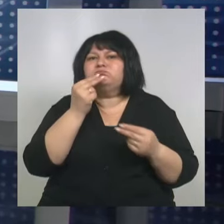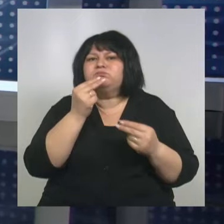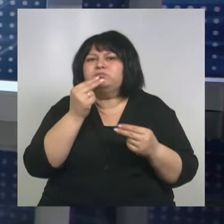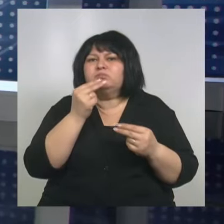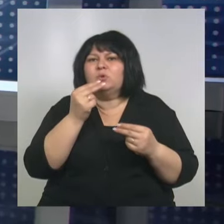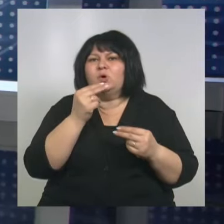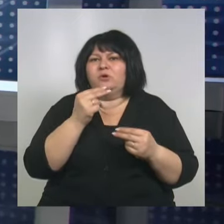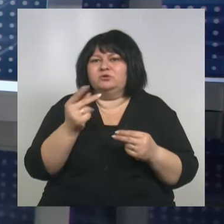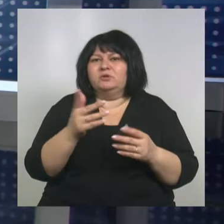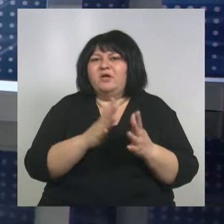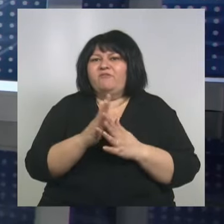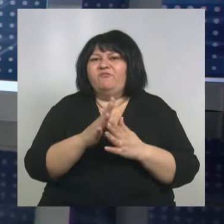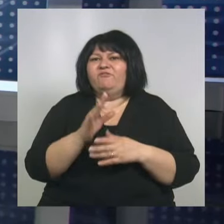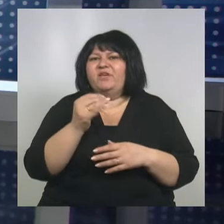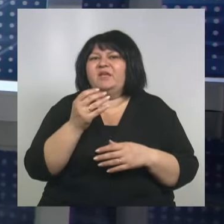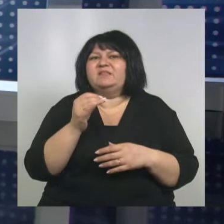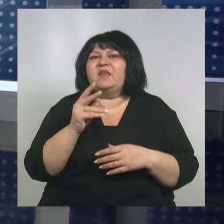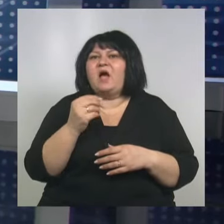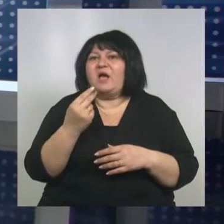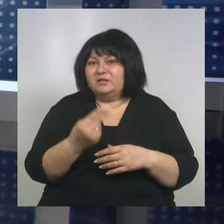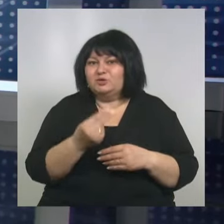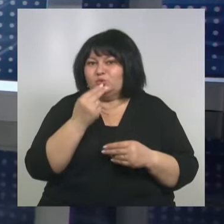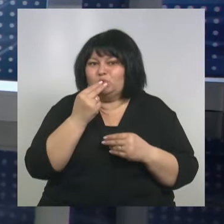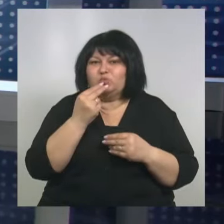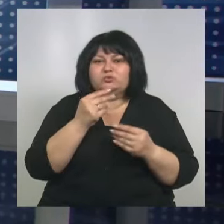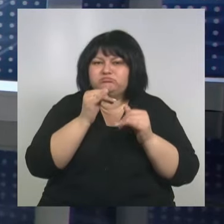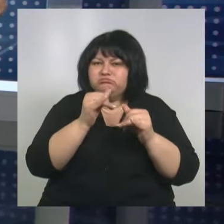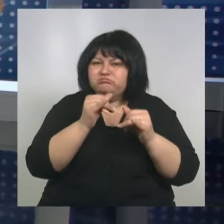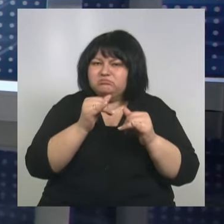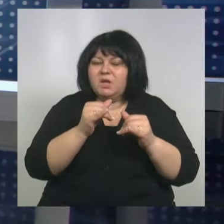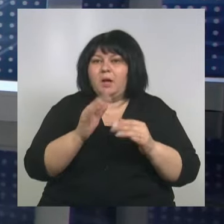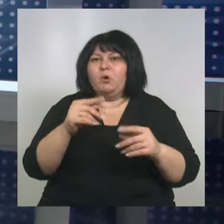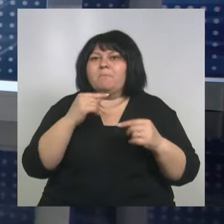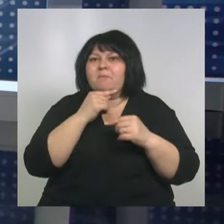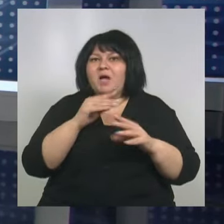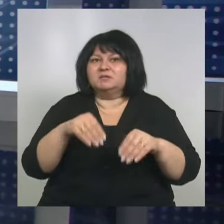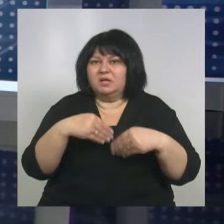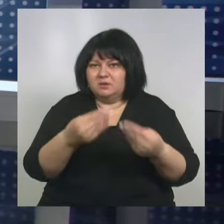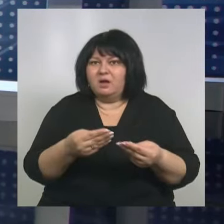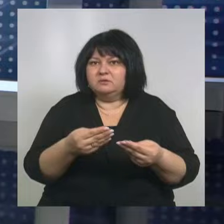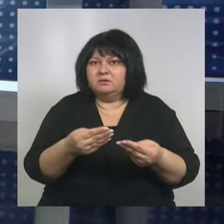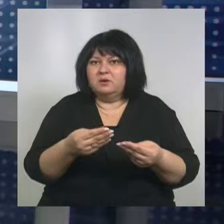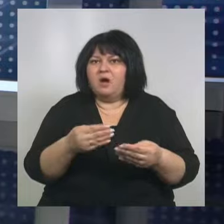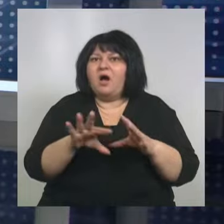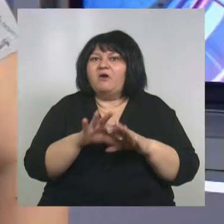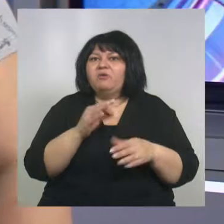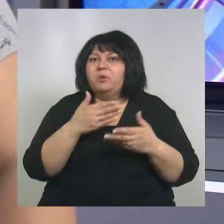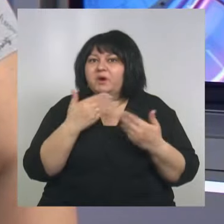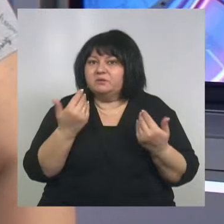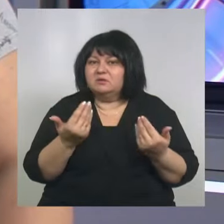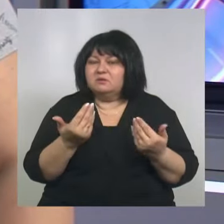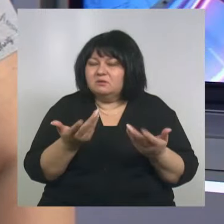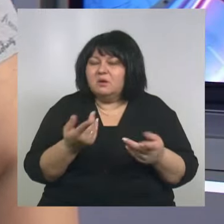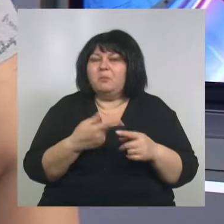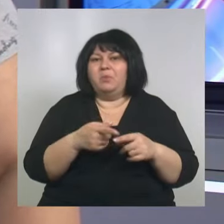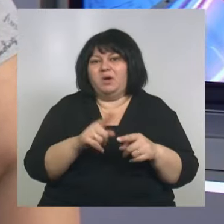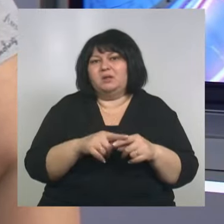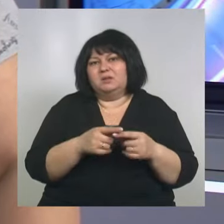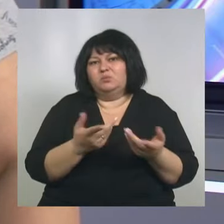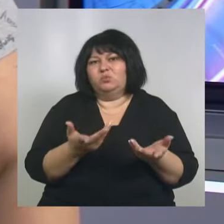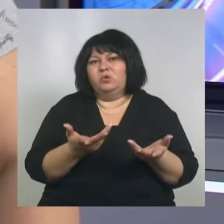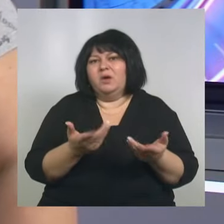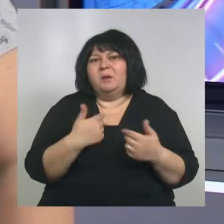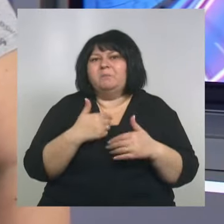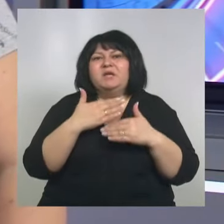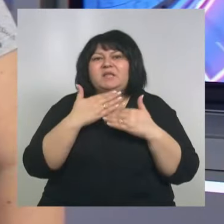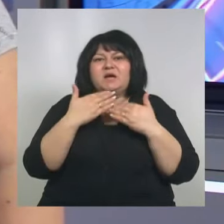не давать еду а потом ему предложить кусок мяса Ну то есть как бы есть он хочет наверное согласиться но выбора не имеет поэтому Ну